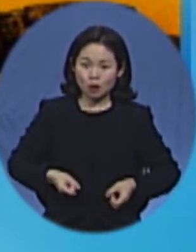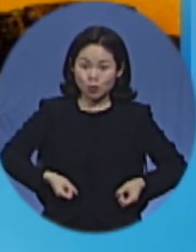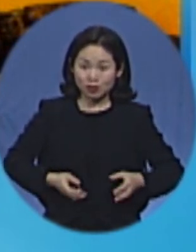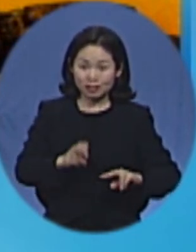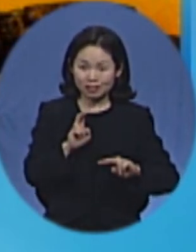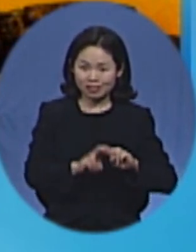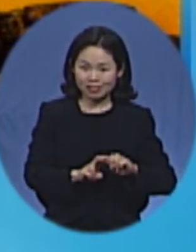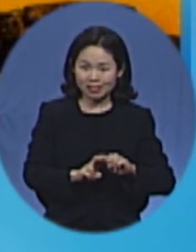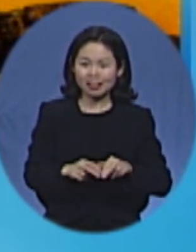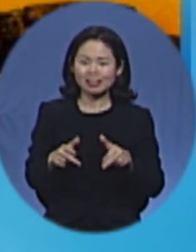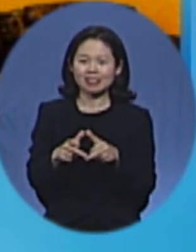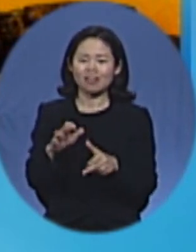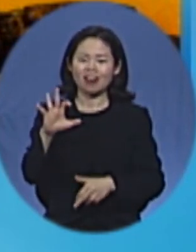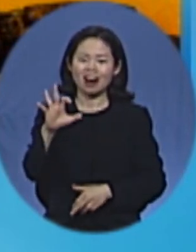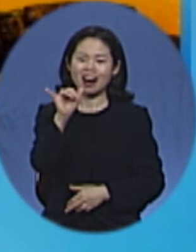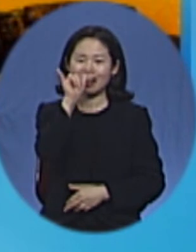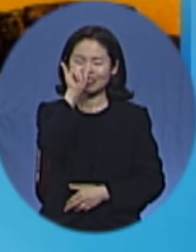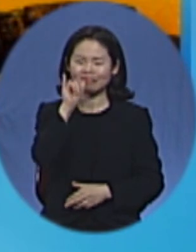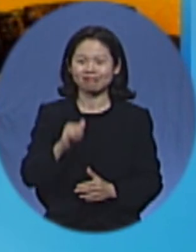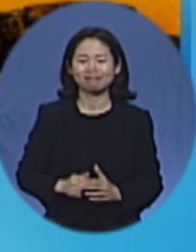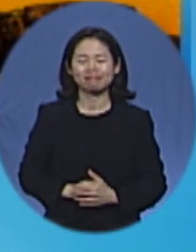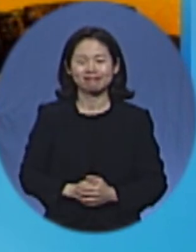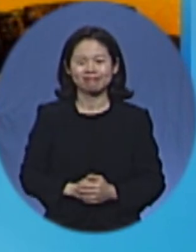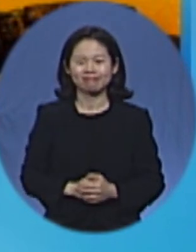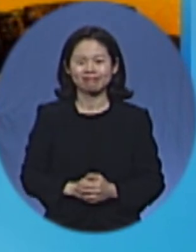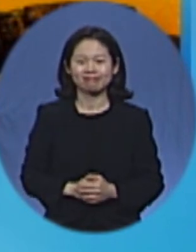휠체어석과 장애인 화장실이 마련되어 있습니다.